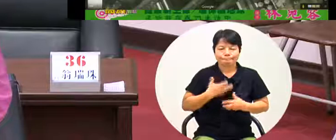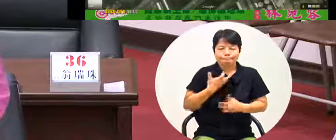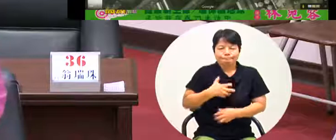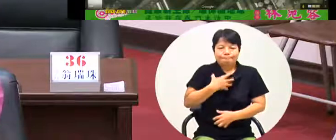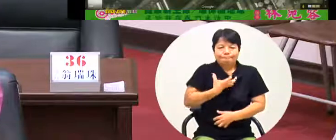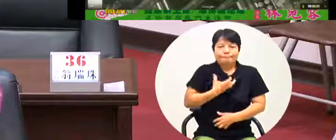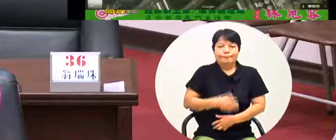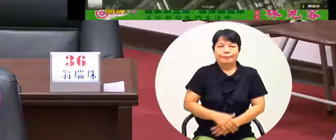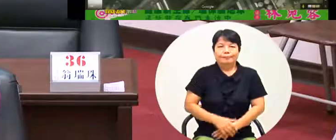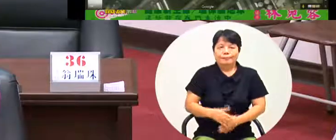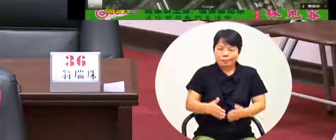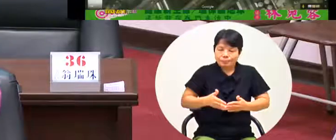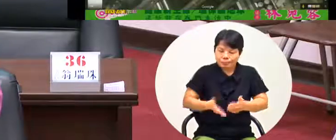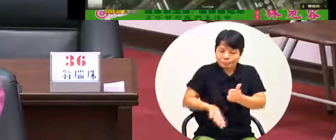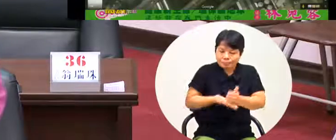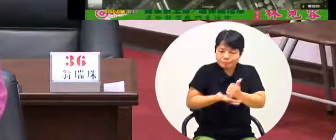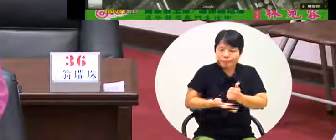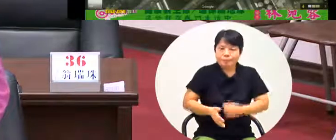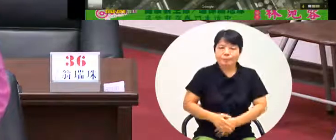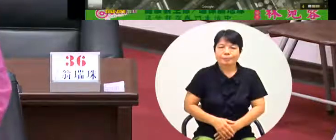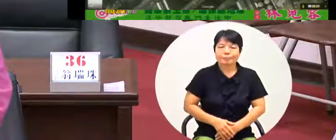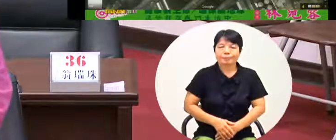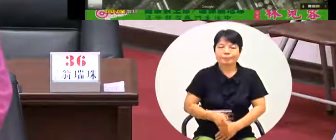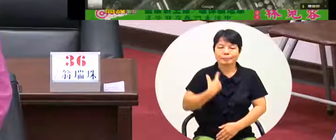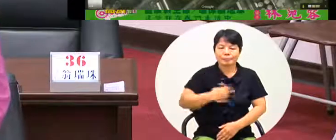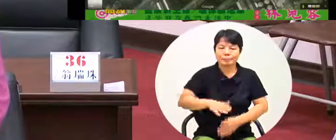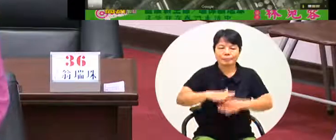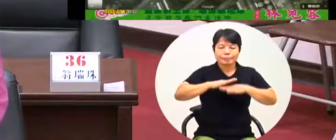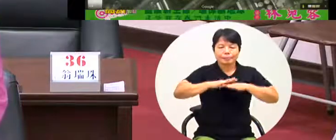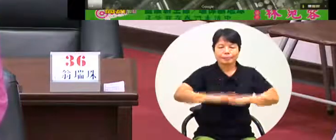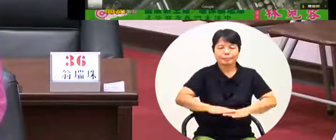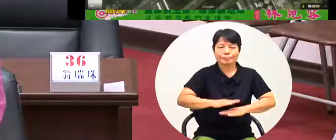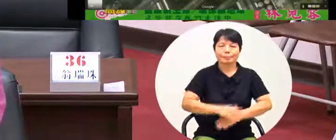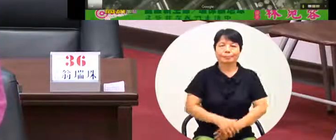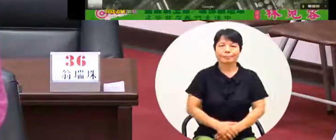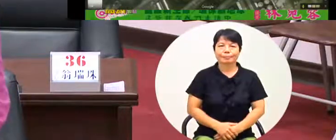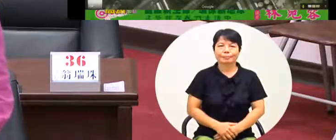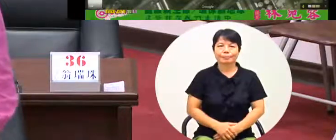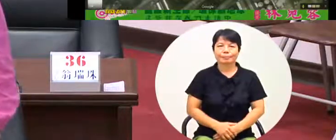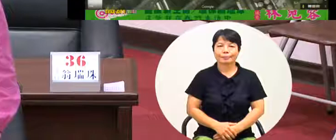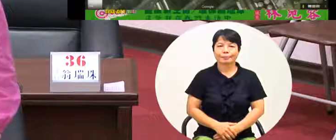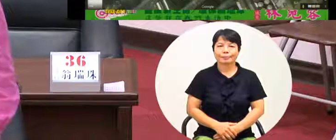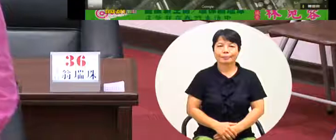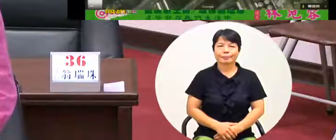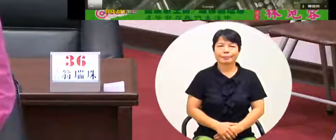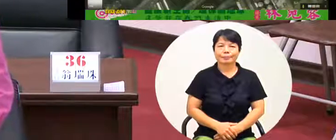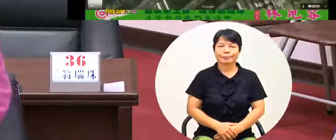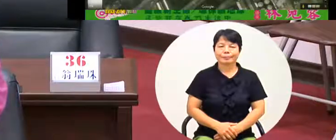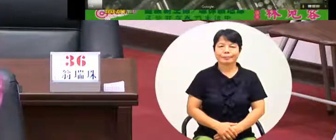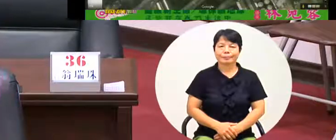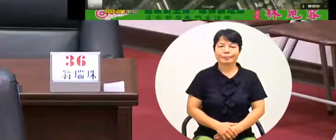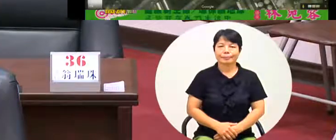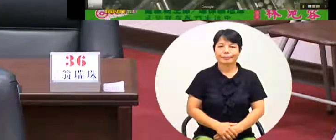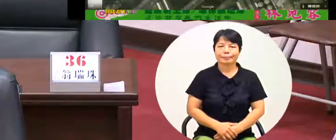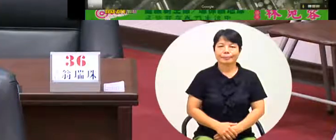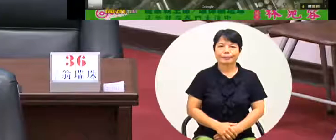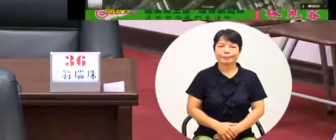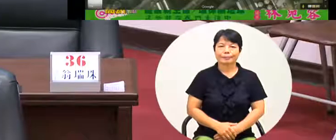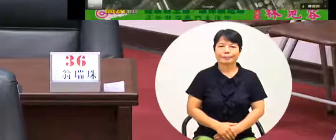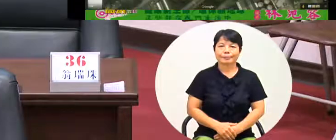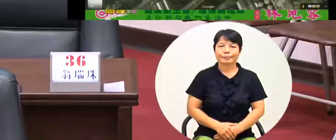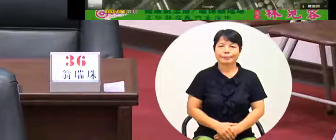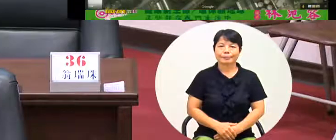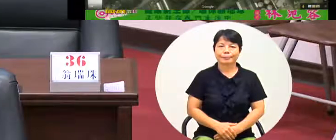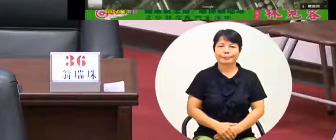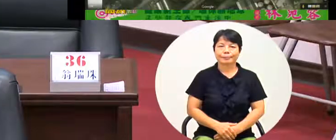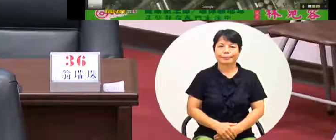我就把这个气收回来哈。好，那我们今天就是说我们小港